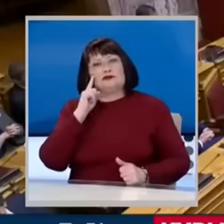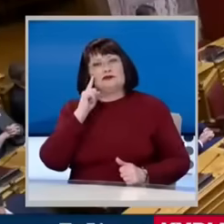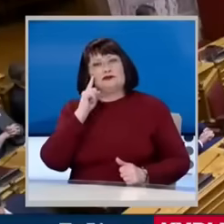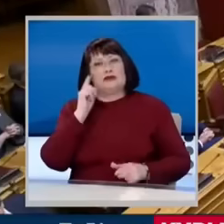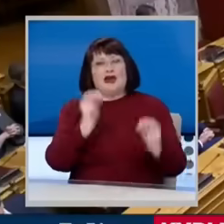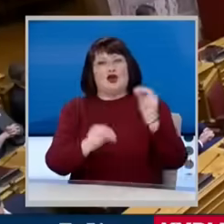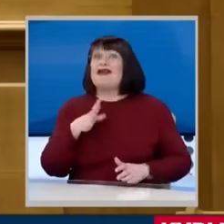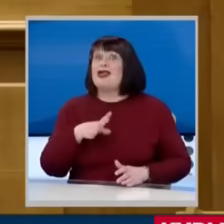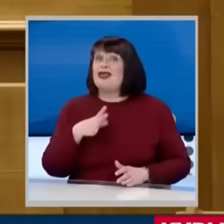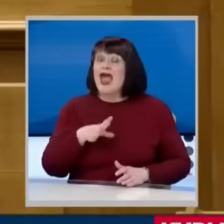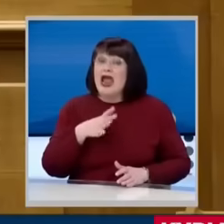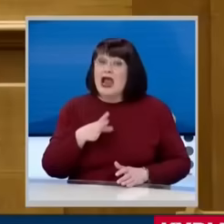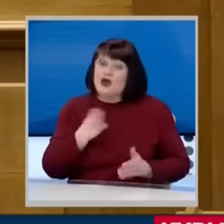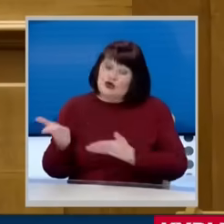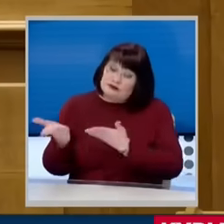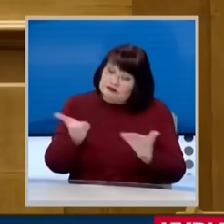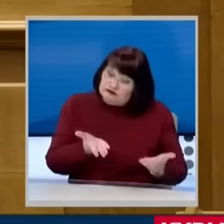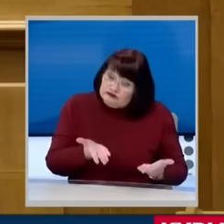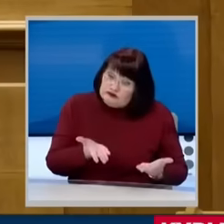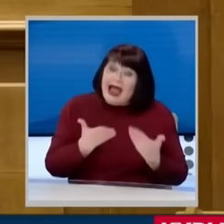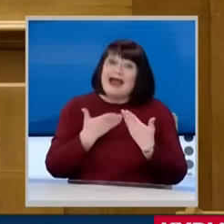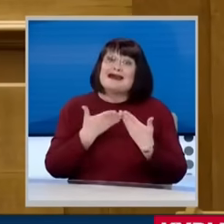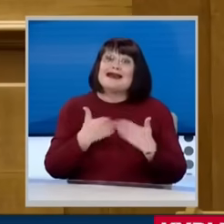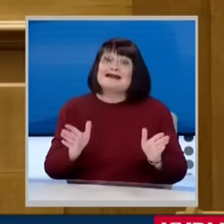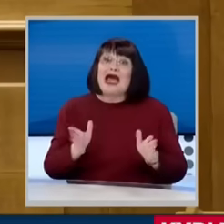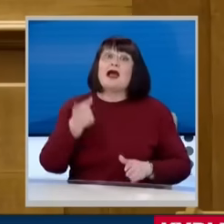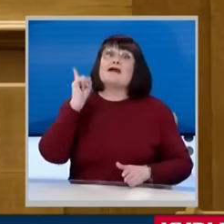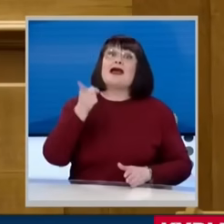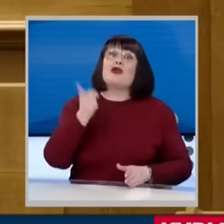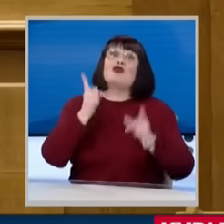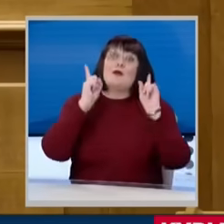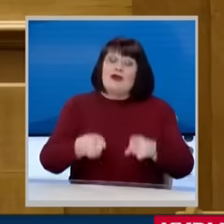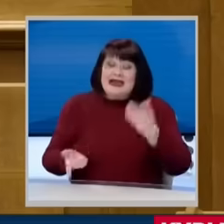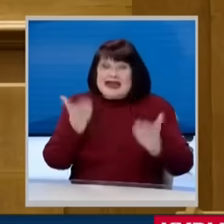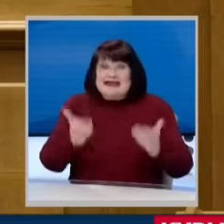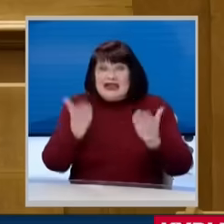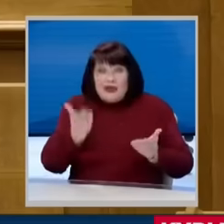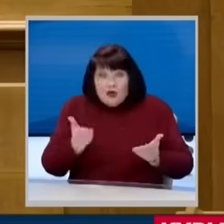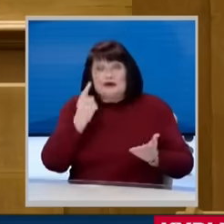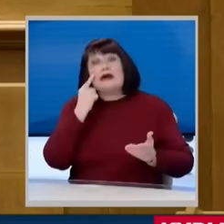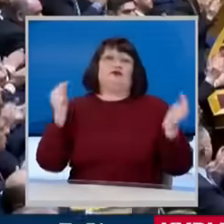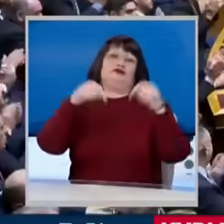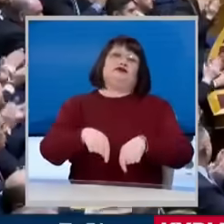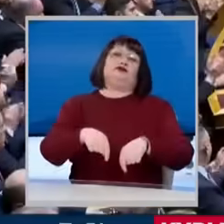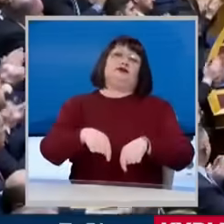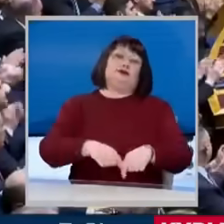Αν επιθυμούν λοιπόν να εμφανιστούν, να κριθούν, να συγκριθούν και να μετρηθούν.